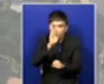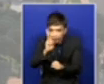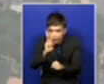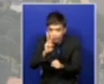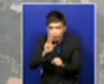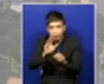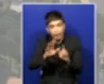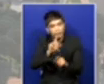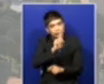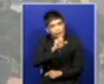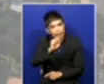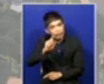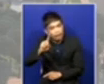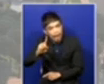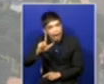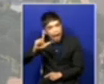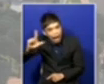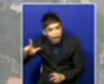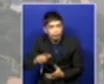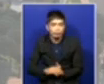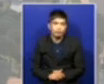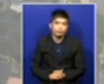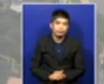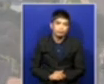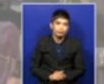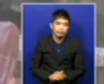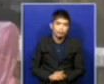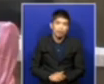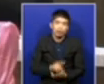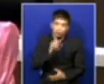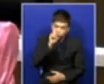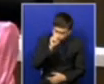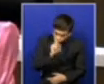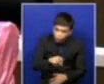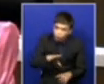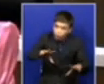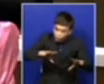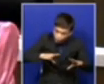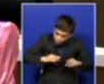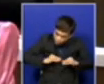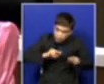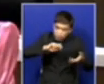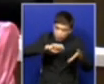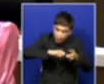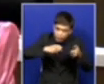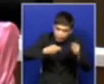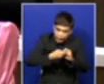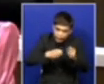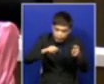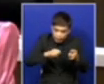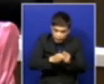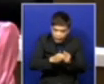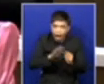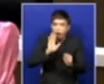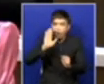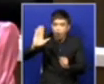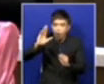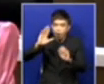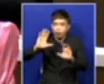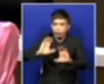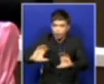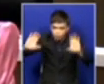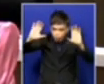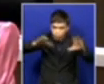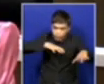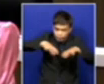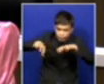ทศมีปัญหาแบบนี้สบายๆครับนี่แหละฮะมันต้องยอมรับความจริงกันว่าปัญหามันเกิดจากความไม่ได้เรื่องของการบริหารราชการแผ่นดินในด้านเศรษฐ